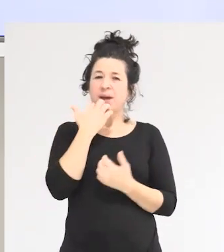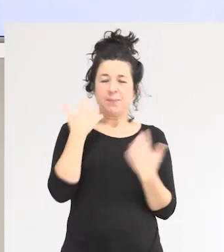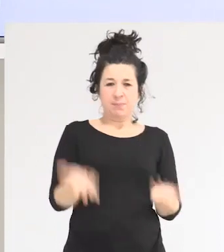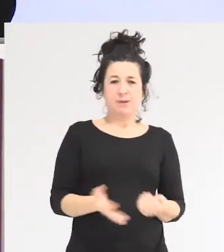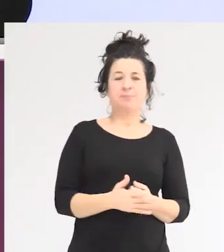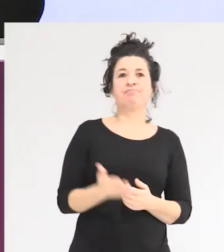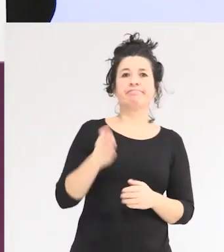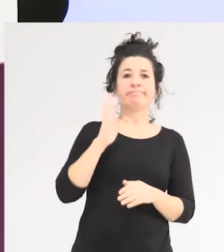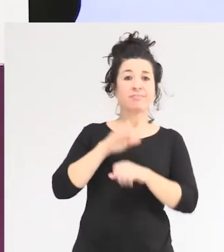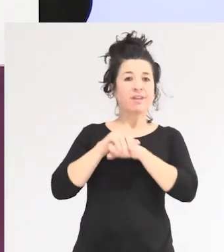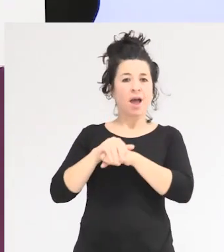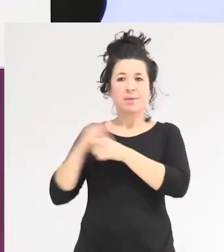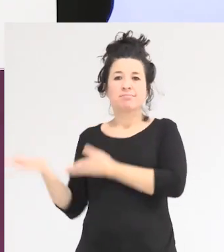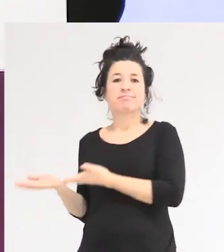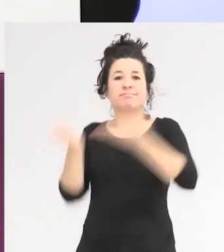Kitora,